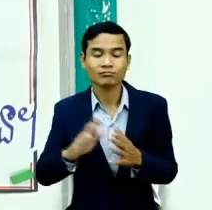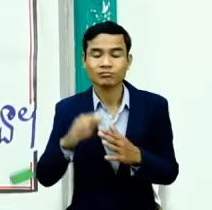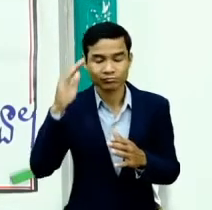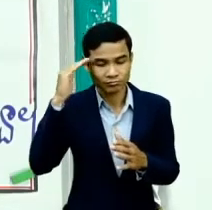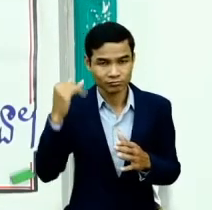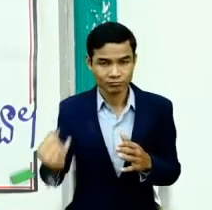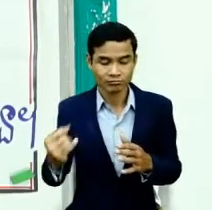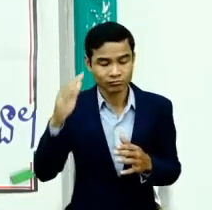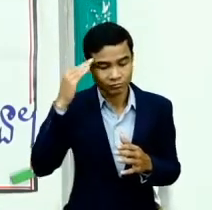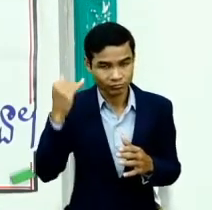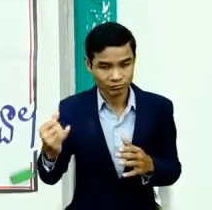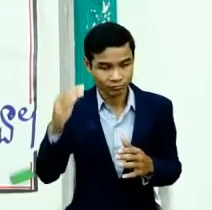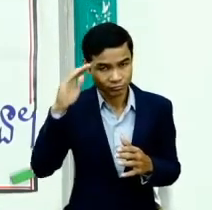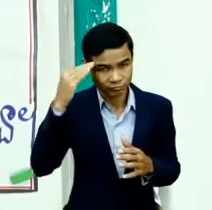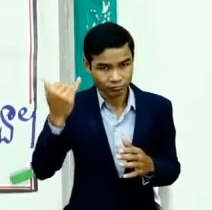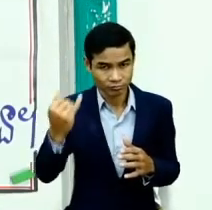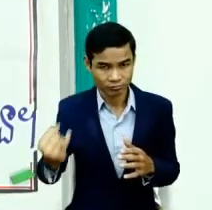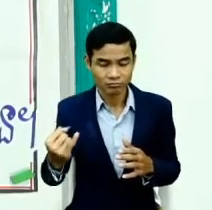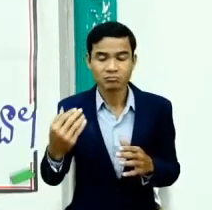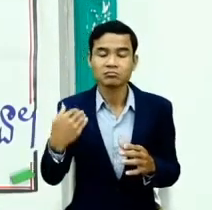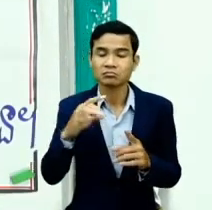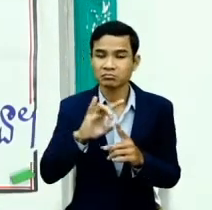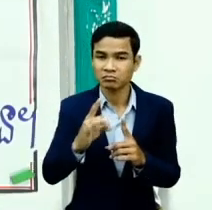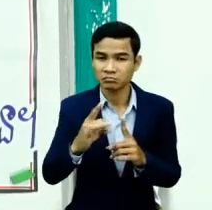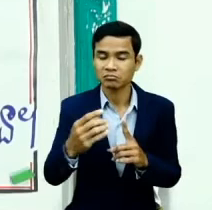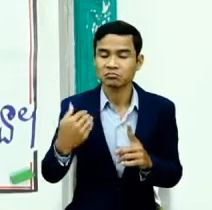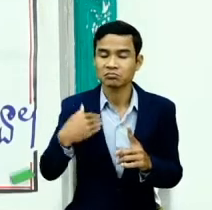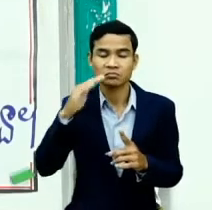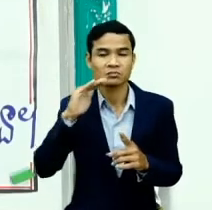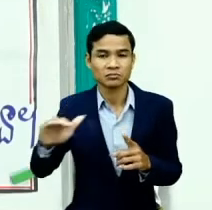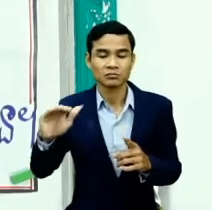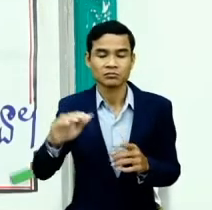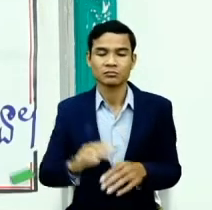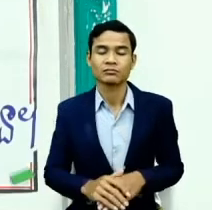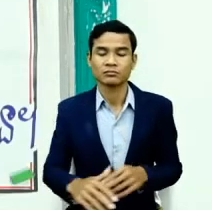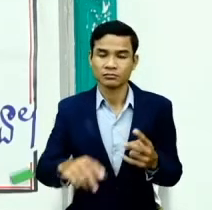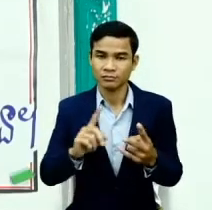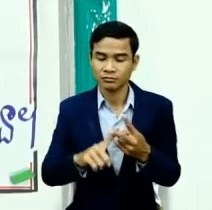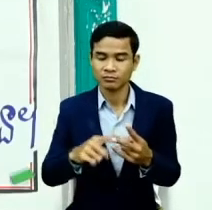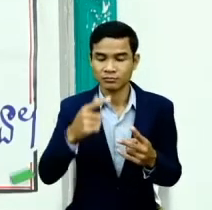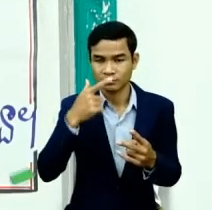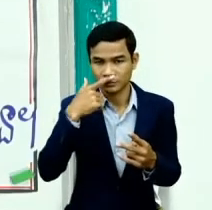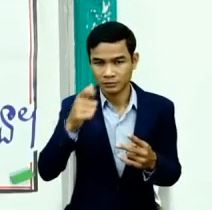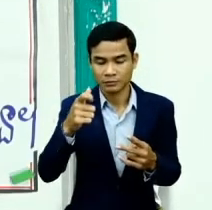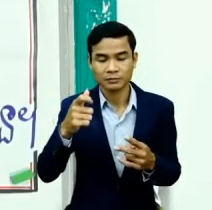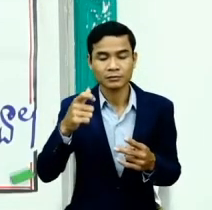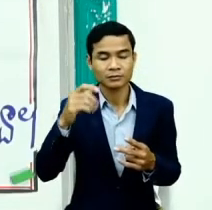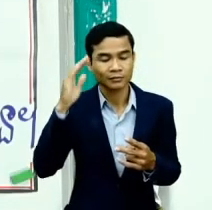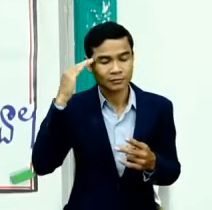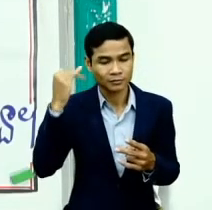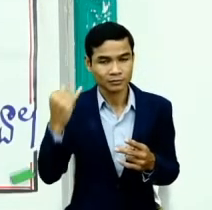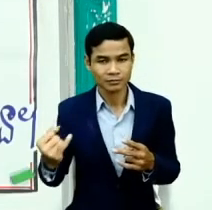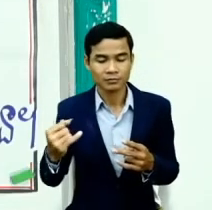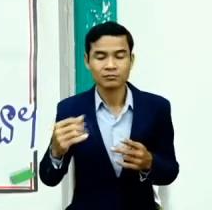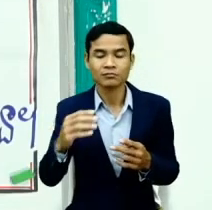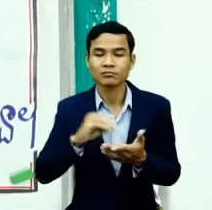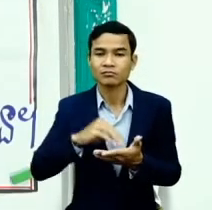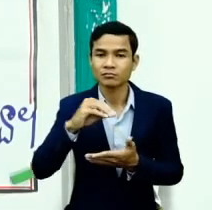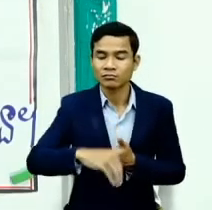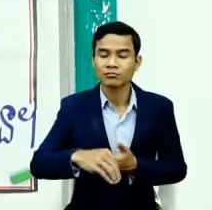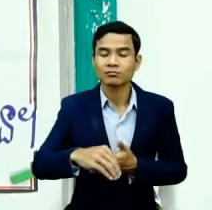ổn nà em lấy cho nó xung lộ bình tập tiếng ta ở bốc ốt đắm đầm nắm ở vấy